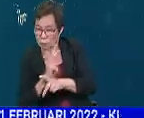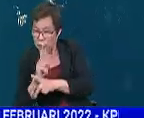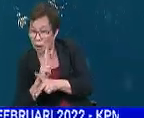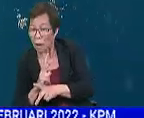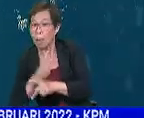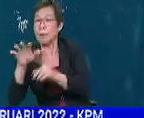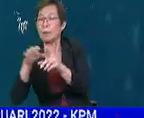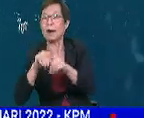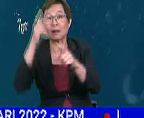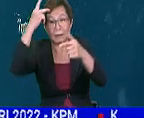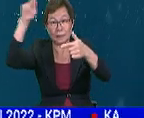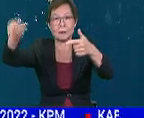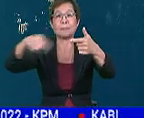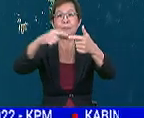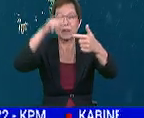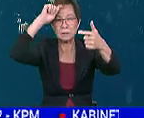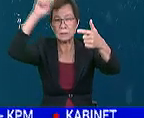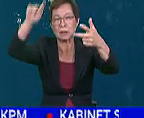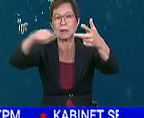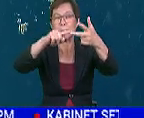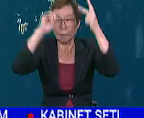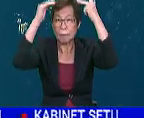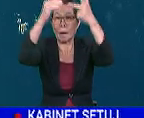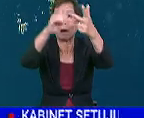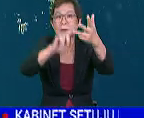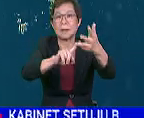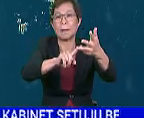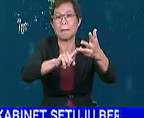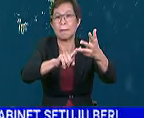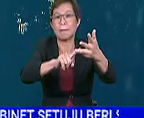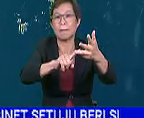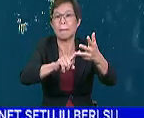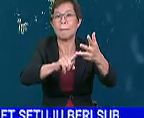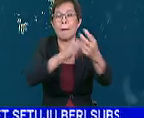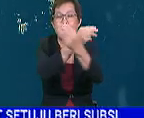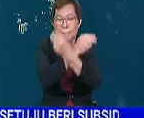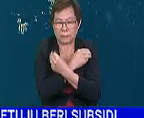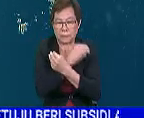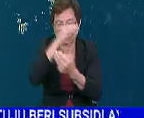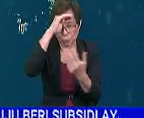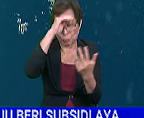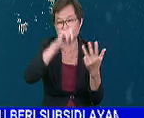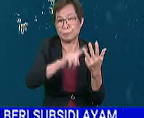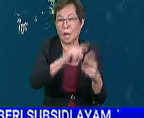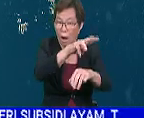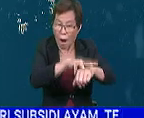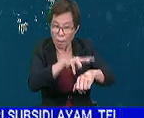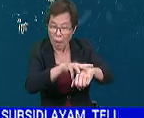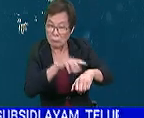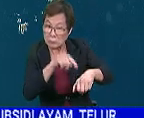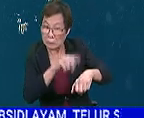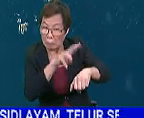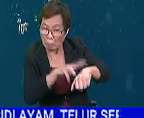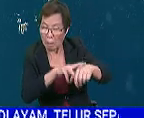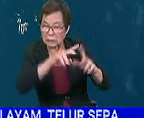melibatkan Negeri Kelantan Terengganu Pahang dan juga bahagian Mersing di negeri Johor amaran ini dijangka